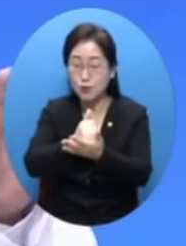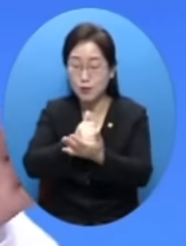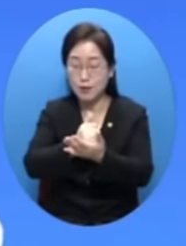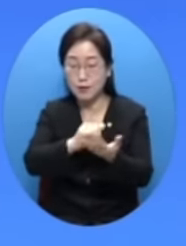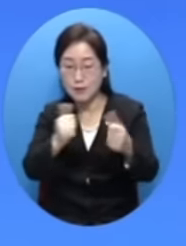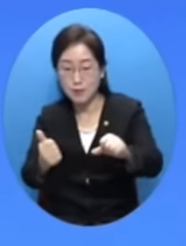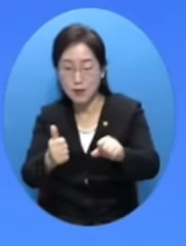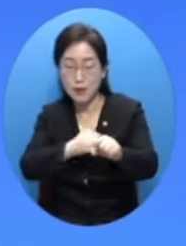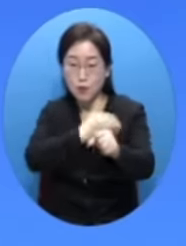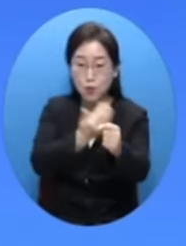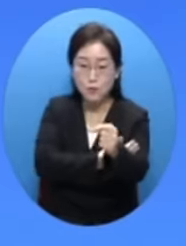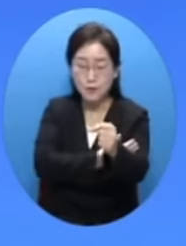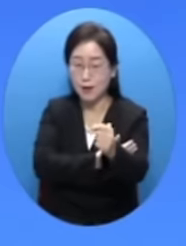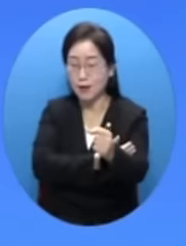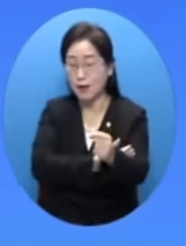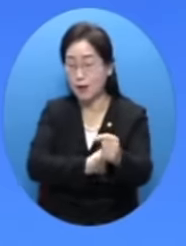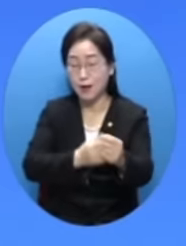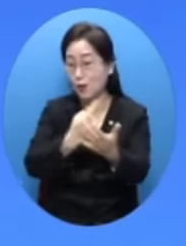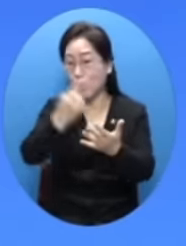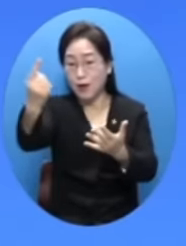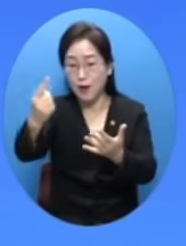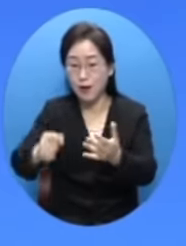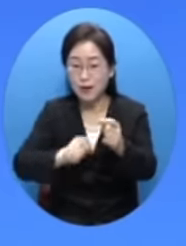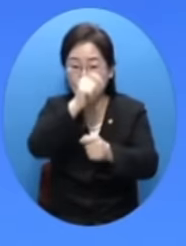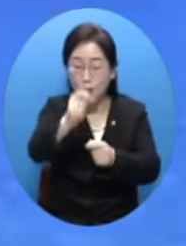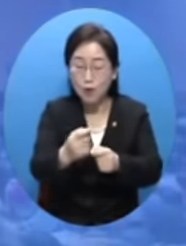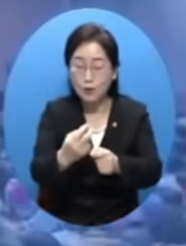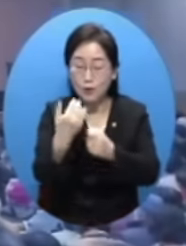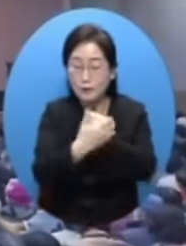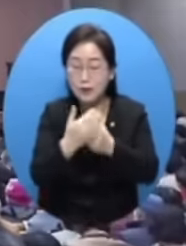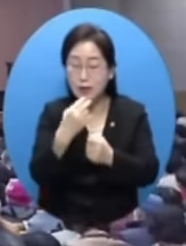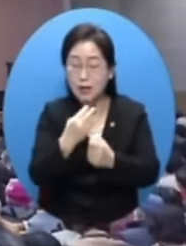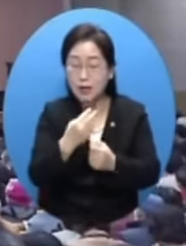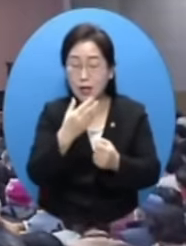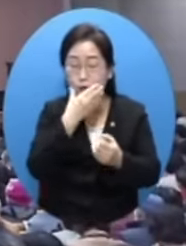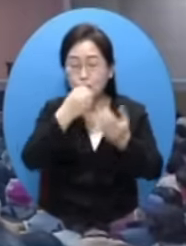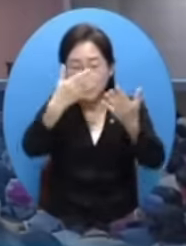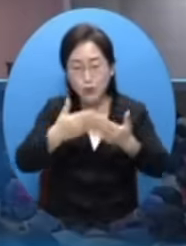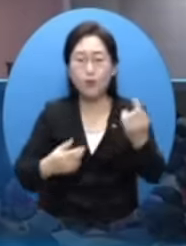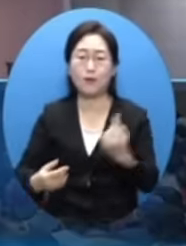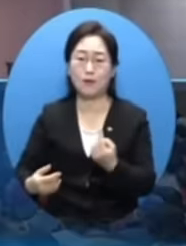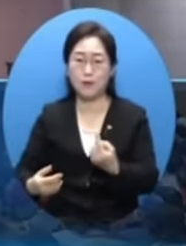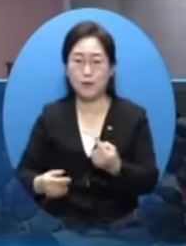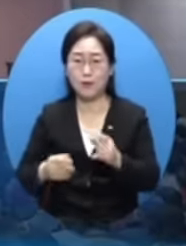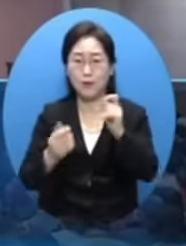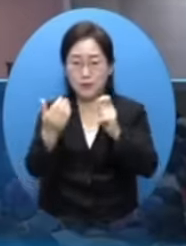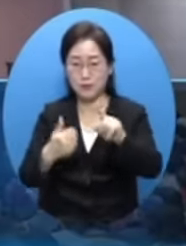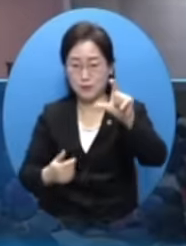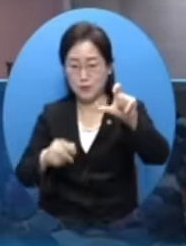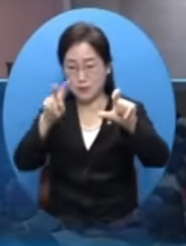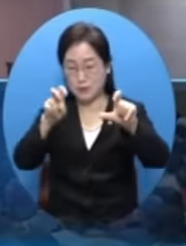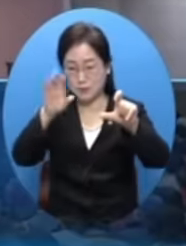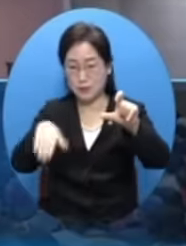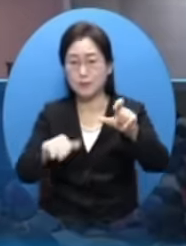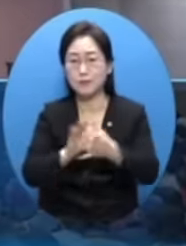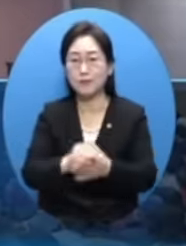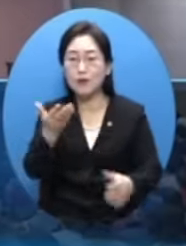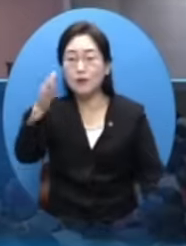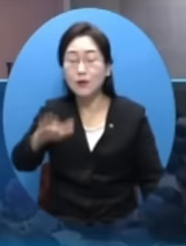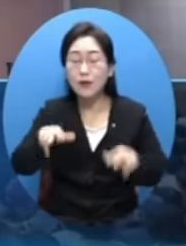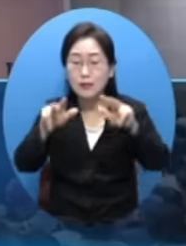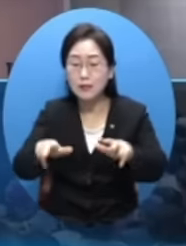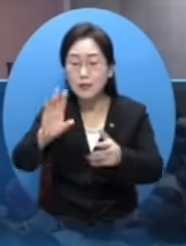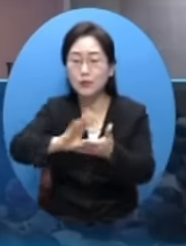떠나가고 영생의 은혜와 축복이 우리에게 임하게 된 것입니다. 고린도전서 15장 20절로 22절은 설명합니다. 그러나